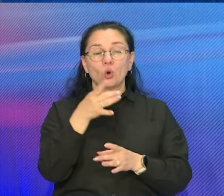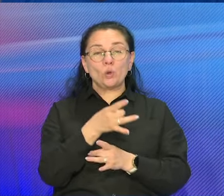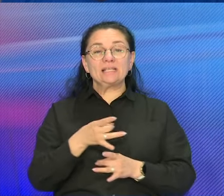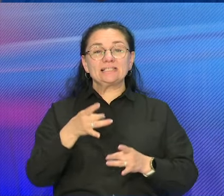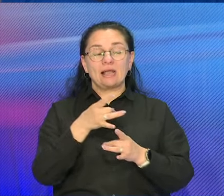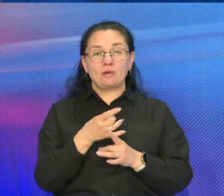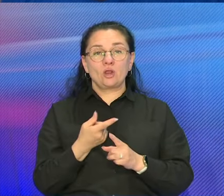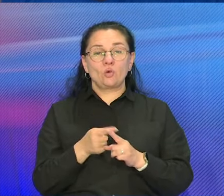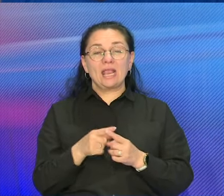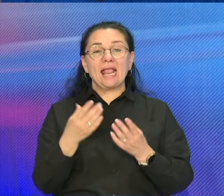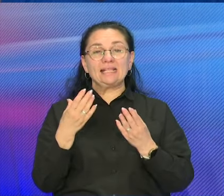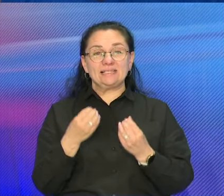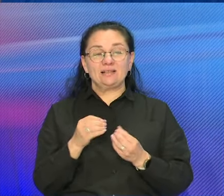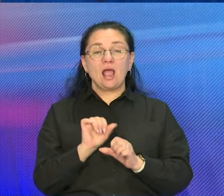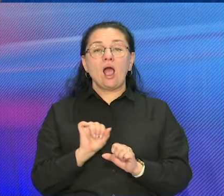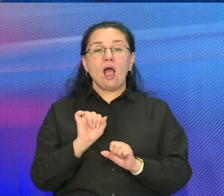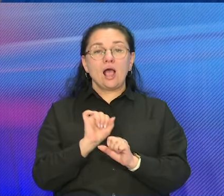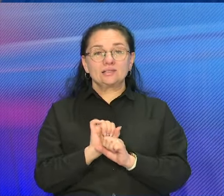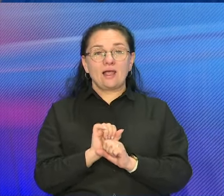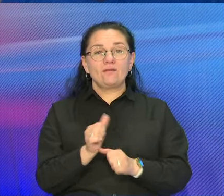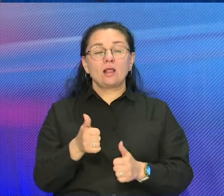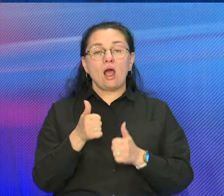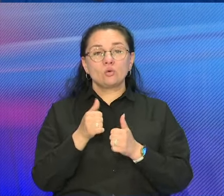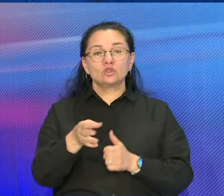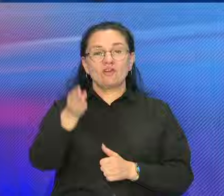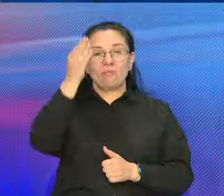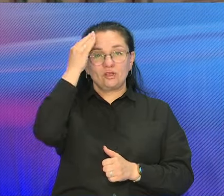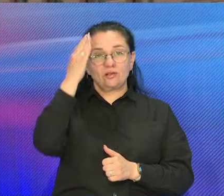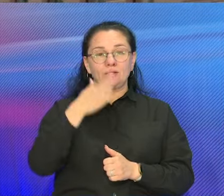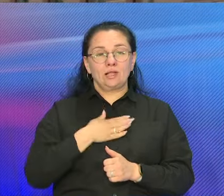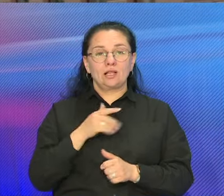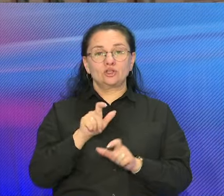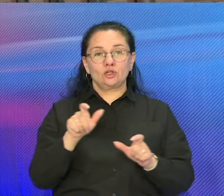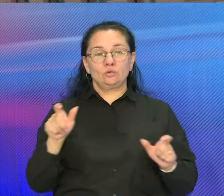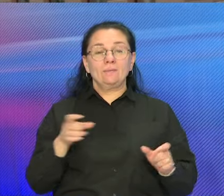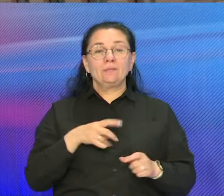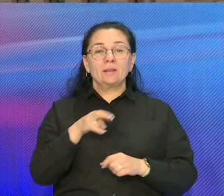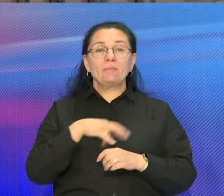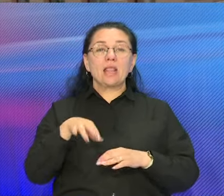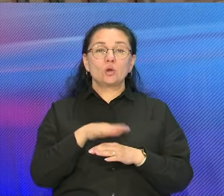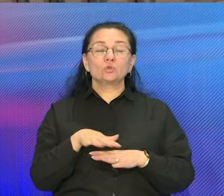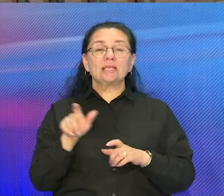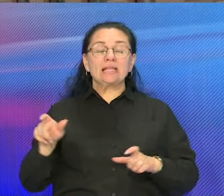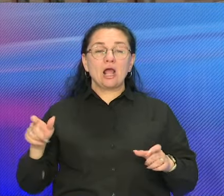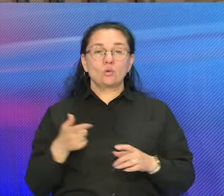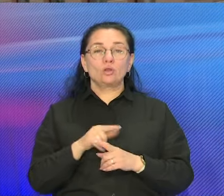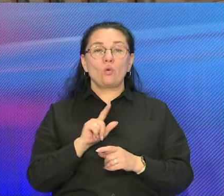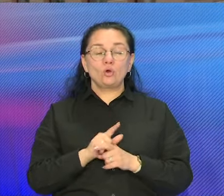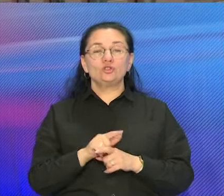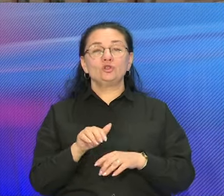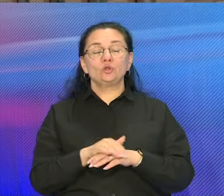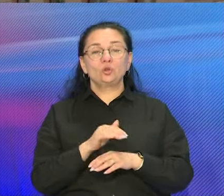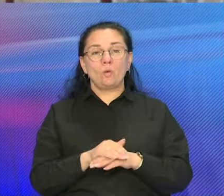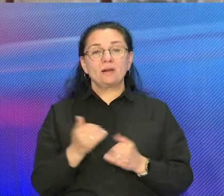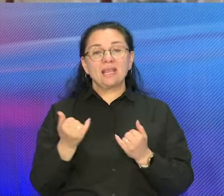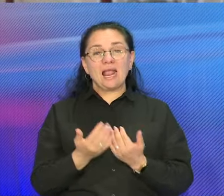САМДДЕЛЕ ОСТАВЯТ НЕИЗГЛАДІМОЕ ПІЧЛЕНИЕ ДЛЯ НАШИХ ЛЮДЕЙ БЕЛАРУССКИЙ НАРОД СЧЫРЫ, ДАБРАЗАЧЛІВЫЙ, СПАГАДЛІВЫЙ И ВЕЛЬМІ